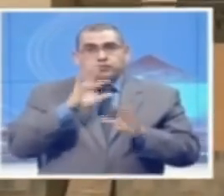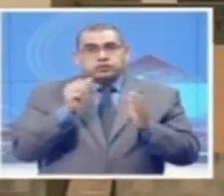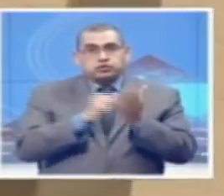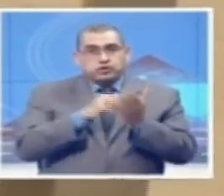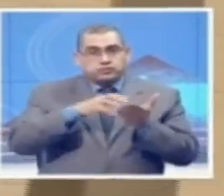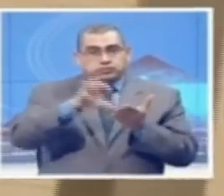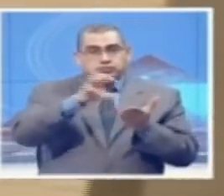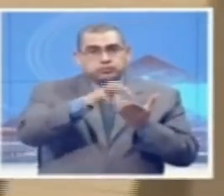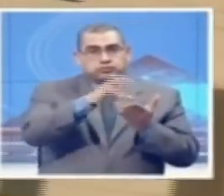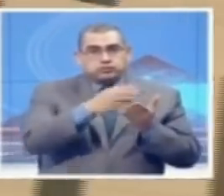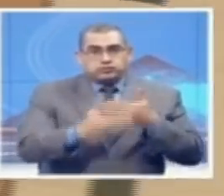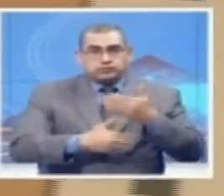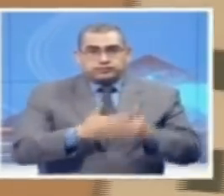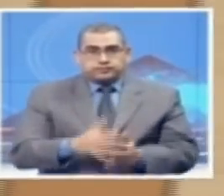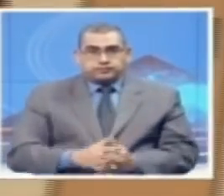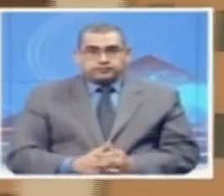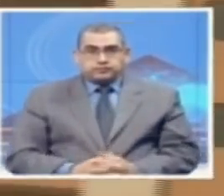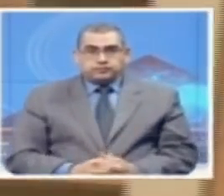تباعا.